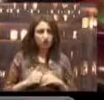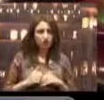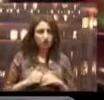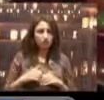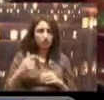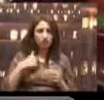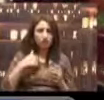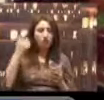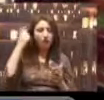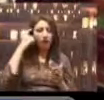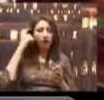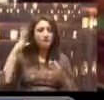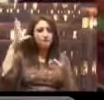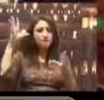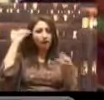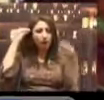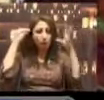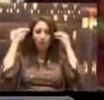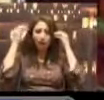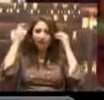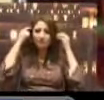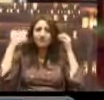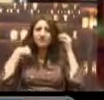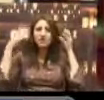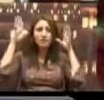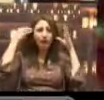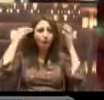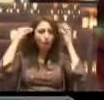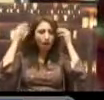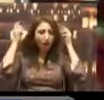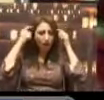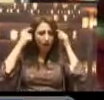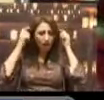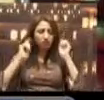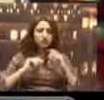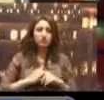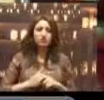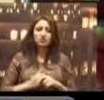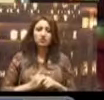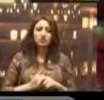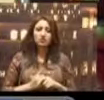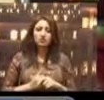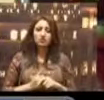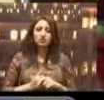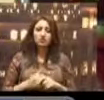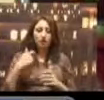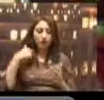داتا، معلومات عندي يعني